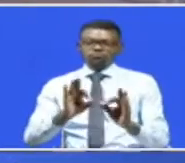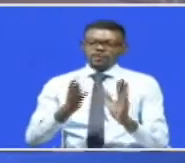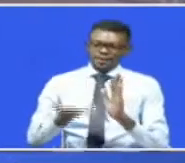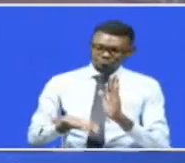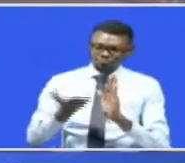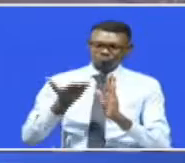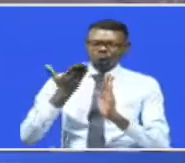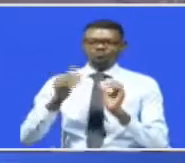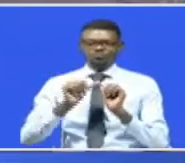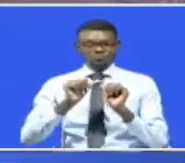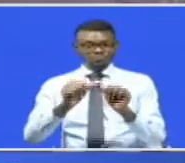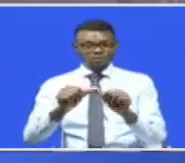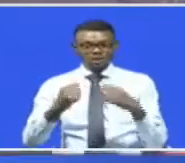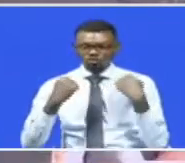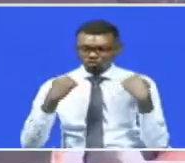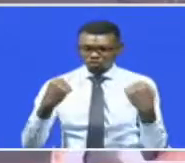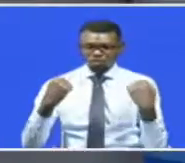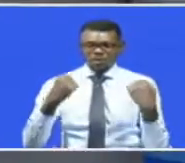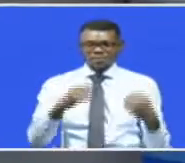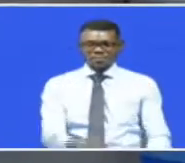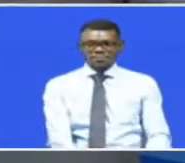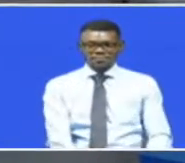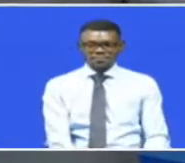to another.